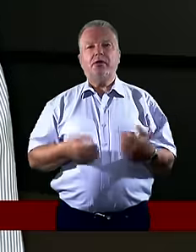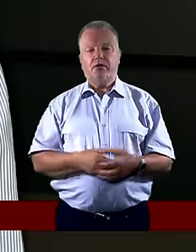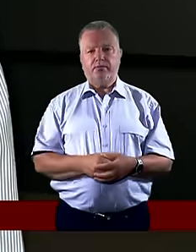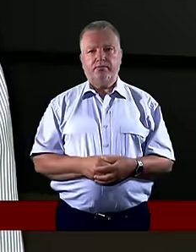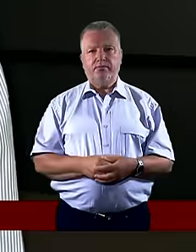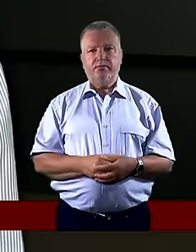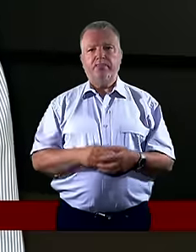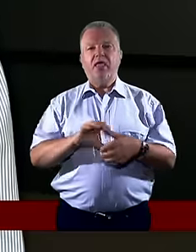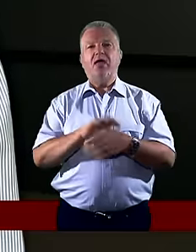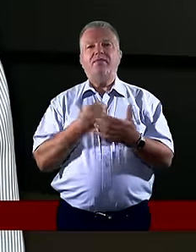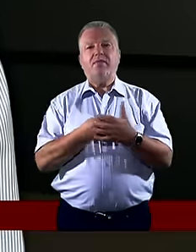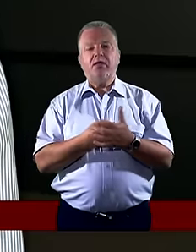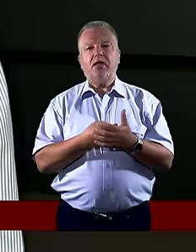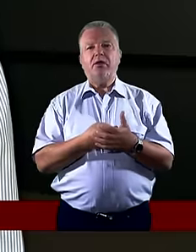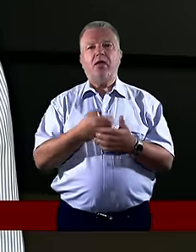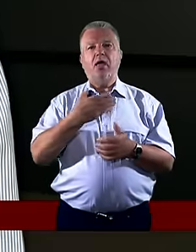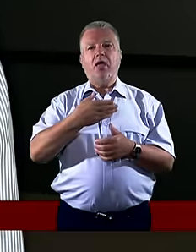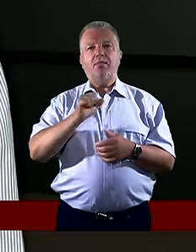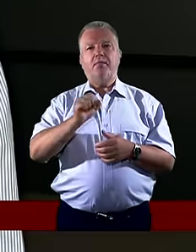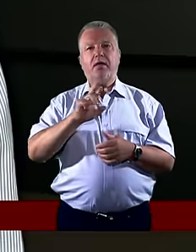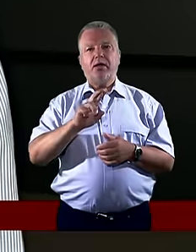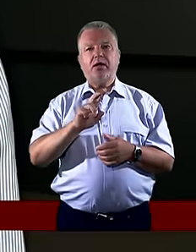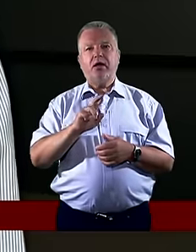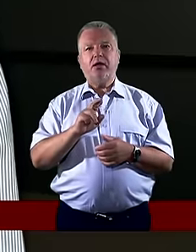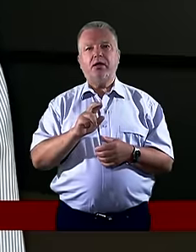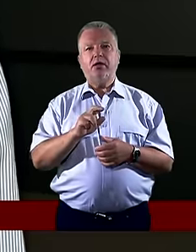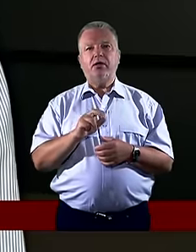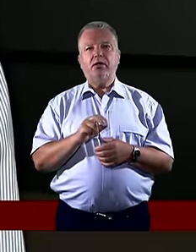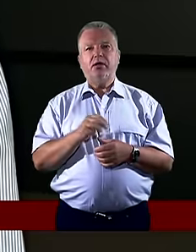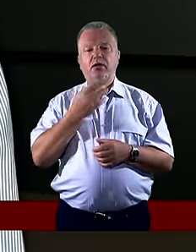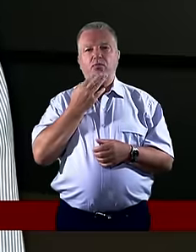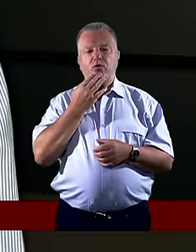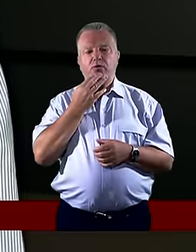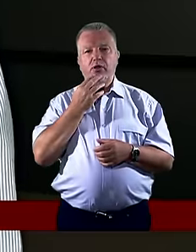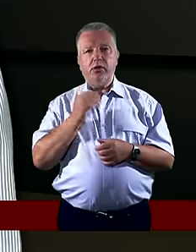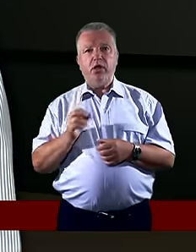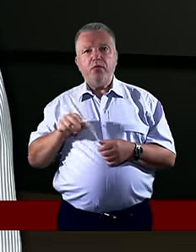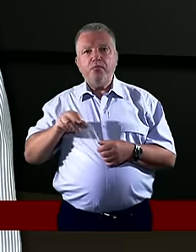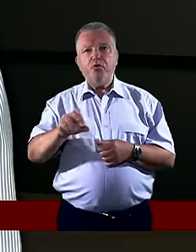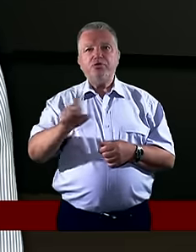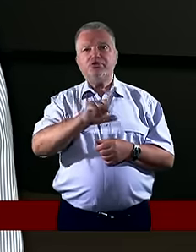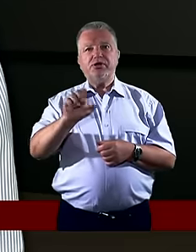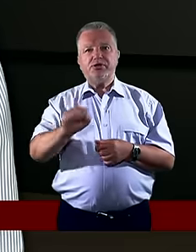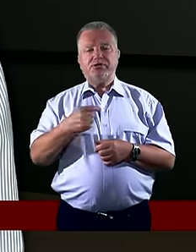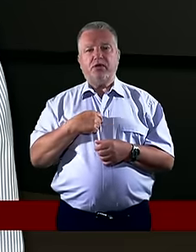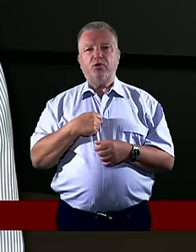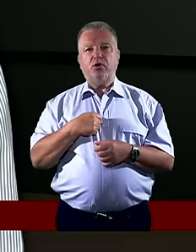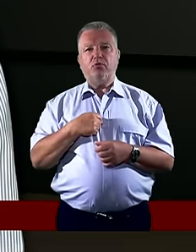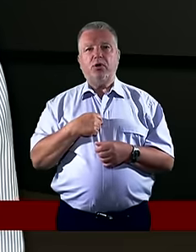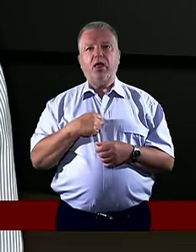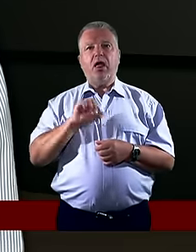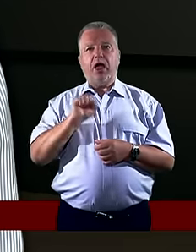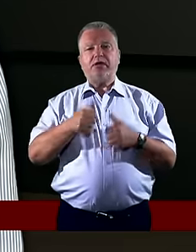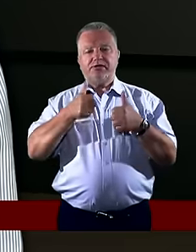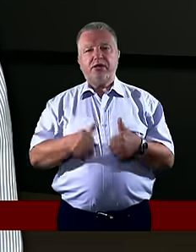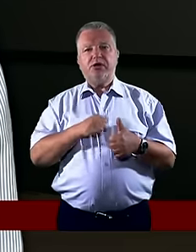uzdrawiali. W Ewangelii Marka, w 1 rozdziale, w wersecie 17 czytamy: pójdźcie za mną, a sprawię,